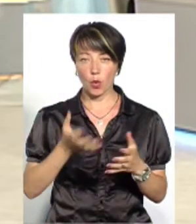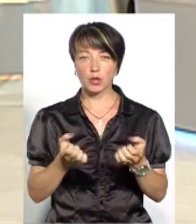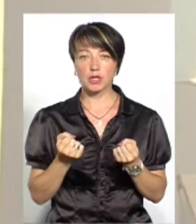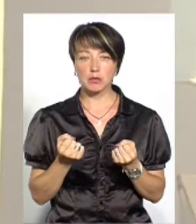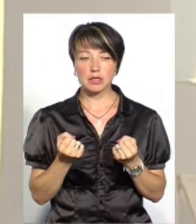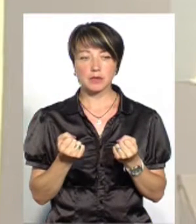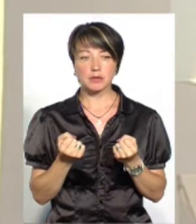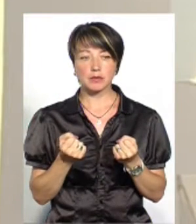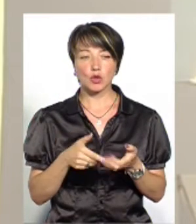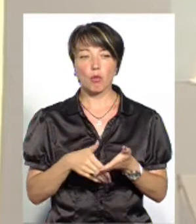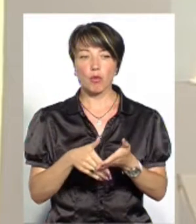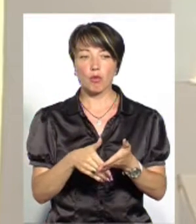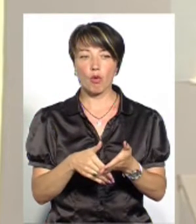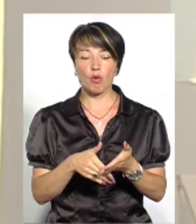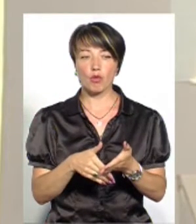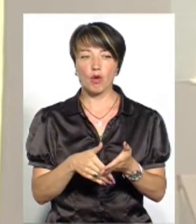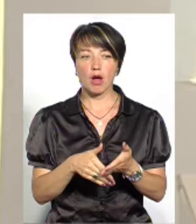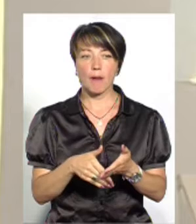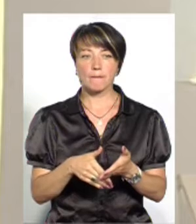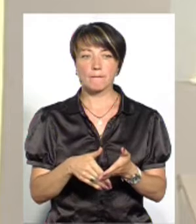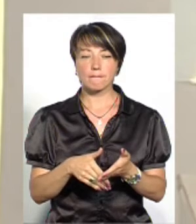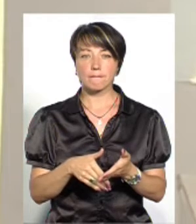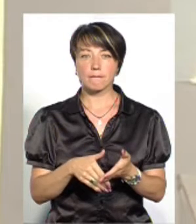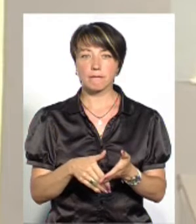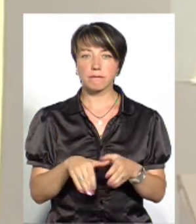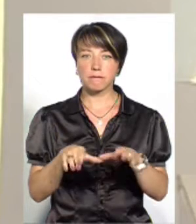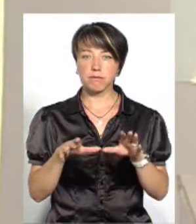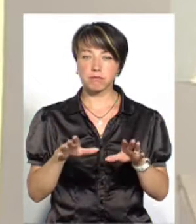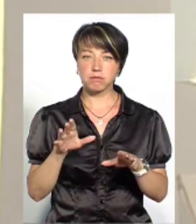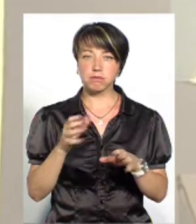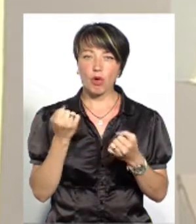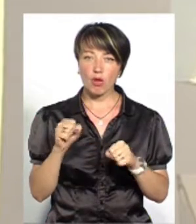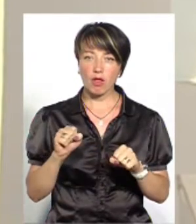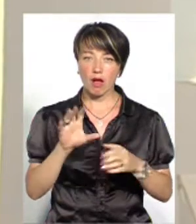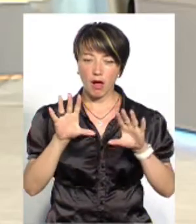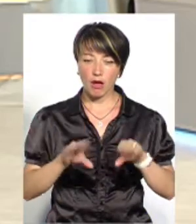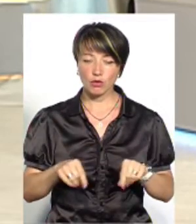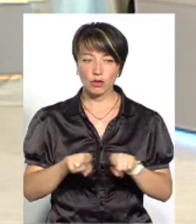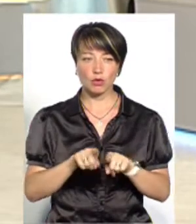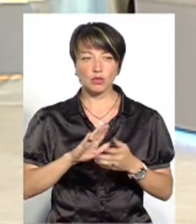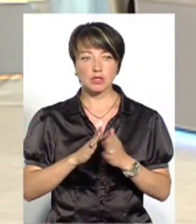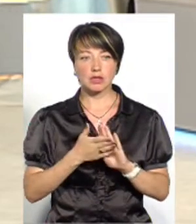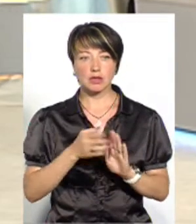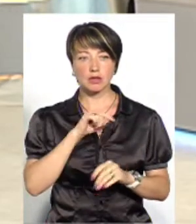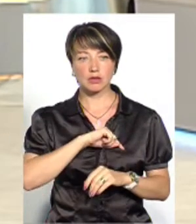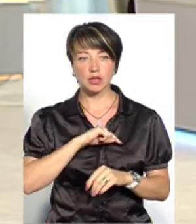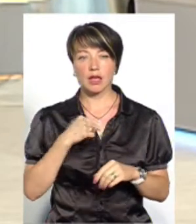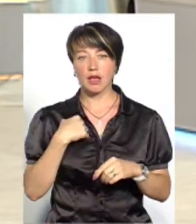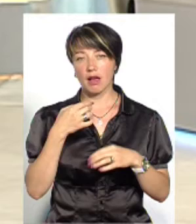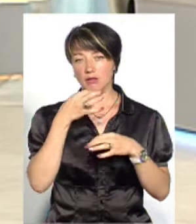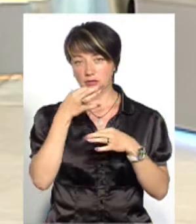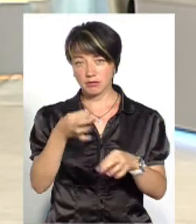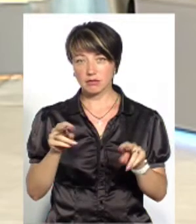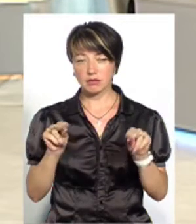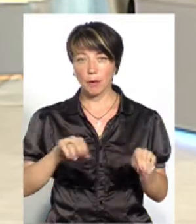отримати допомогу в подоланні цього стану, чи треба кудись звертатись, їхати в якесь інше місто? Я вам розвінчу таку